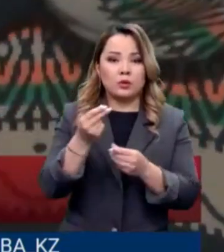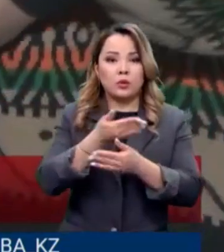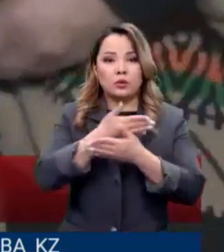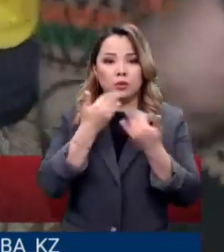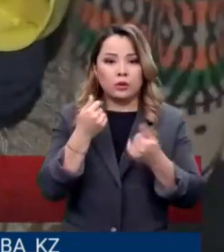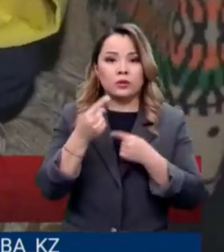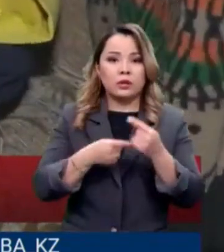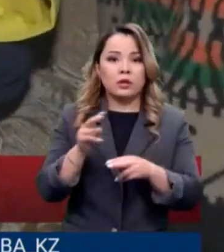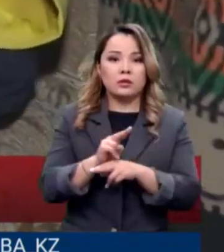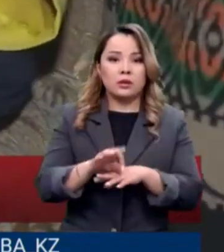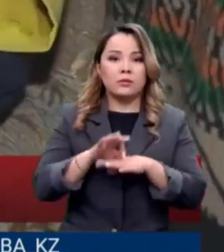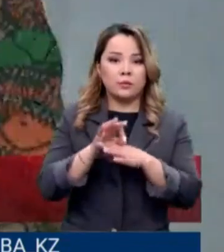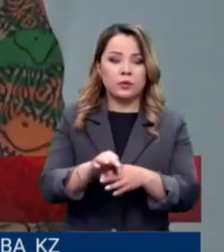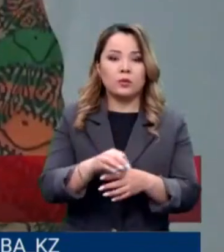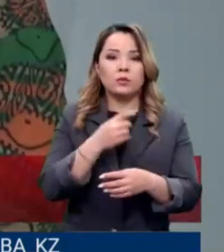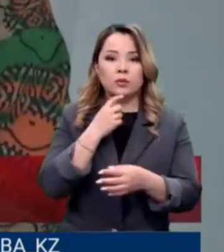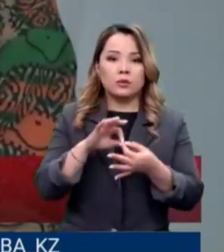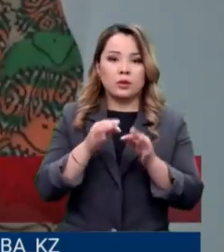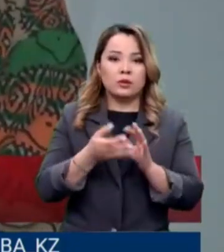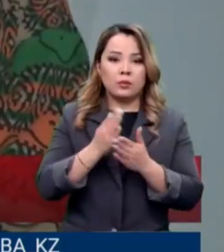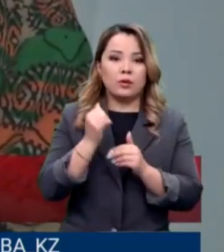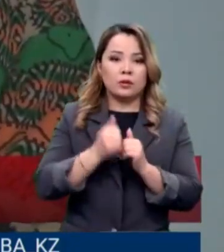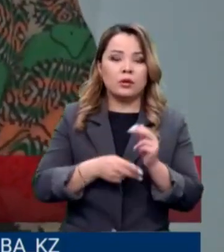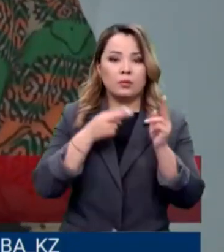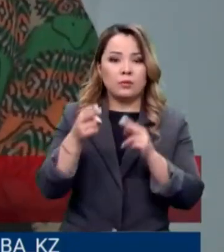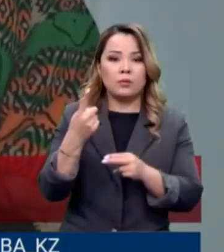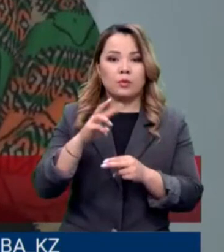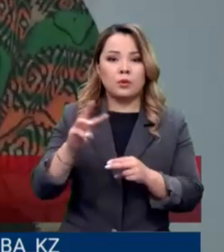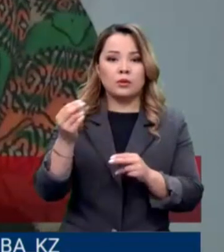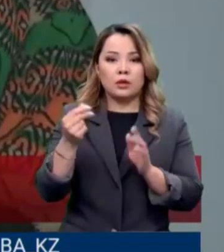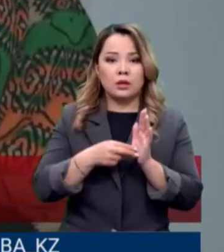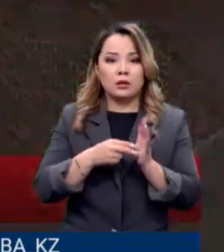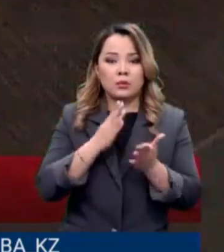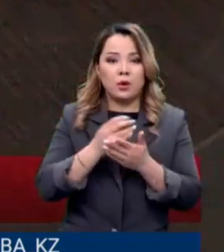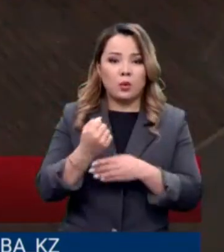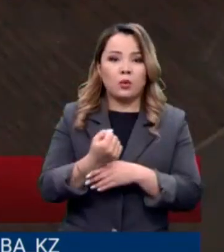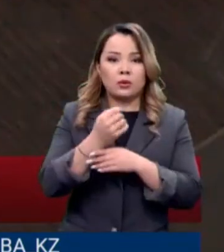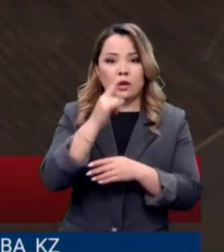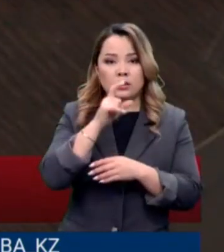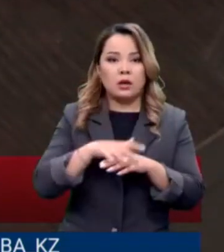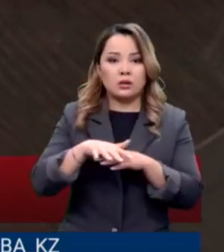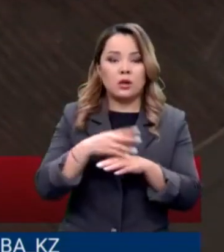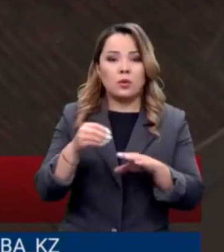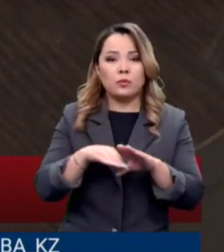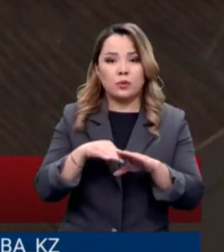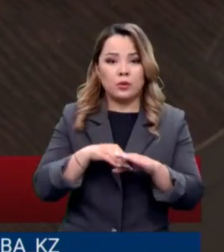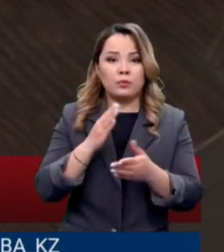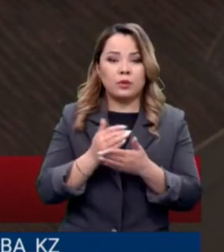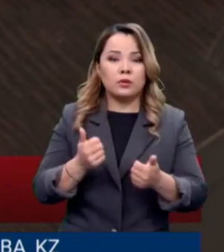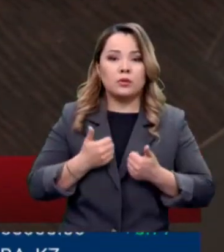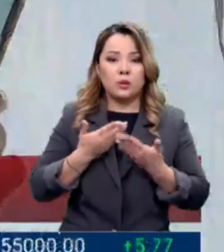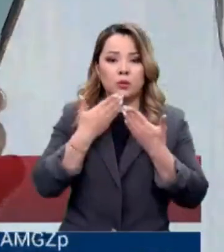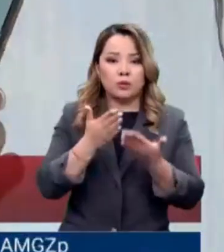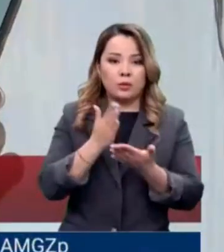жоқтығы келесі емді алуға қол байлау болуда. Әр баруы миллион теңгеден асады. Қолдау ретінде Қазақстан халқына қорына жүгінбек